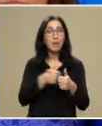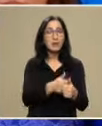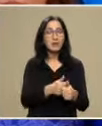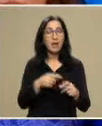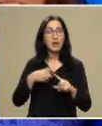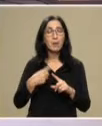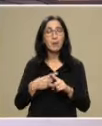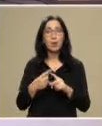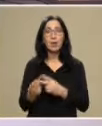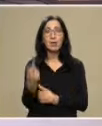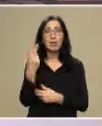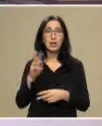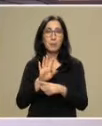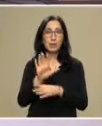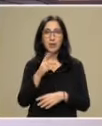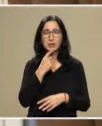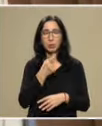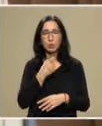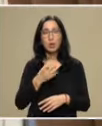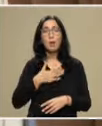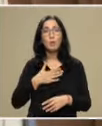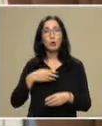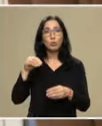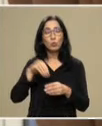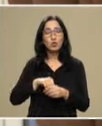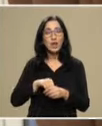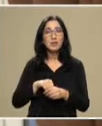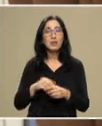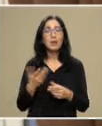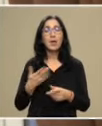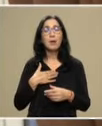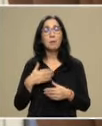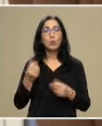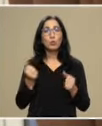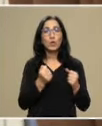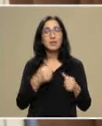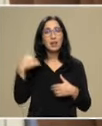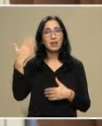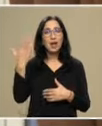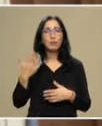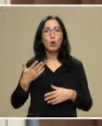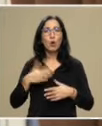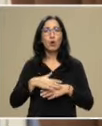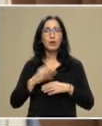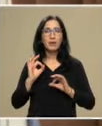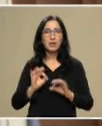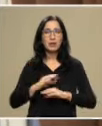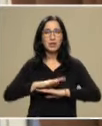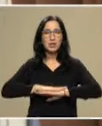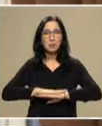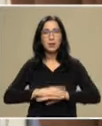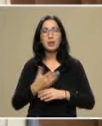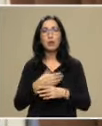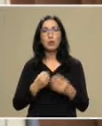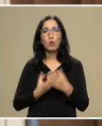присъединява към хора през 2015 година. Моето участие в хора ми донесе главно много дисциплина и също така